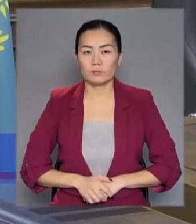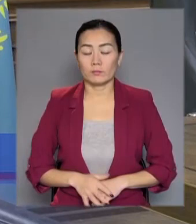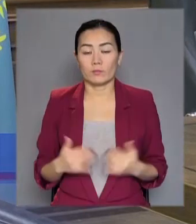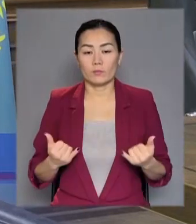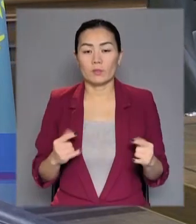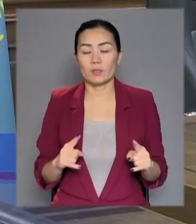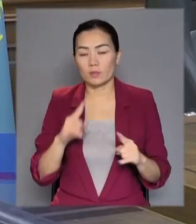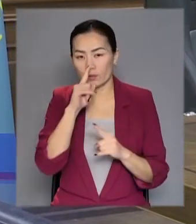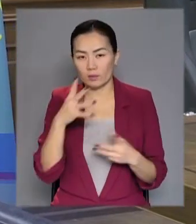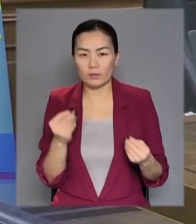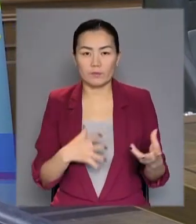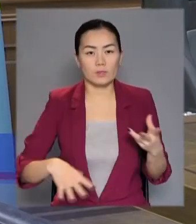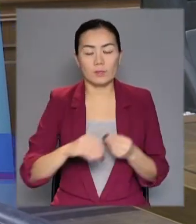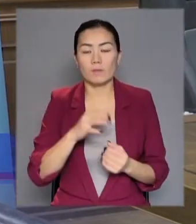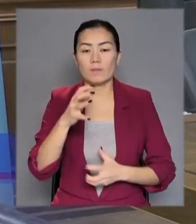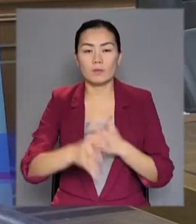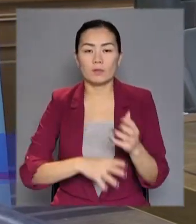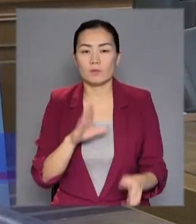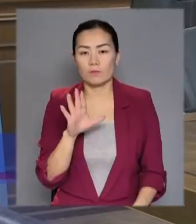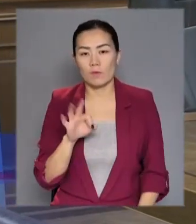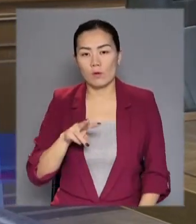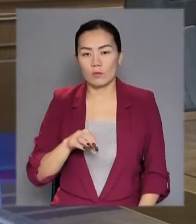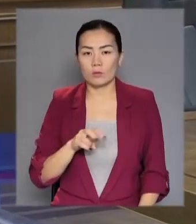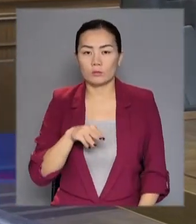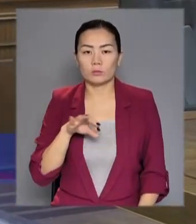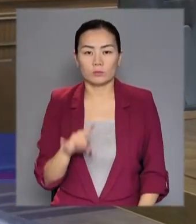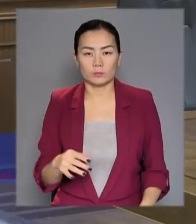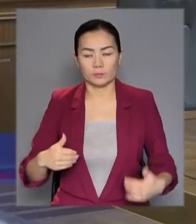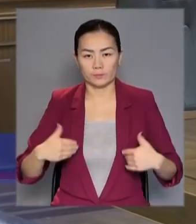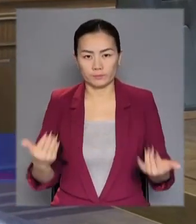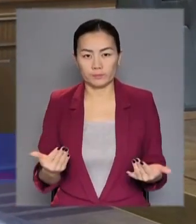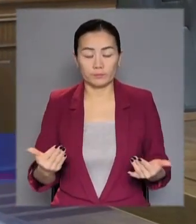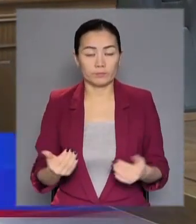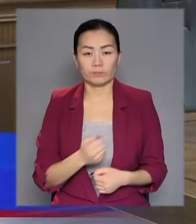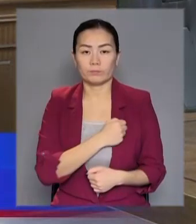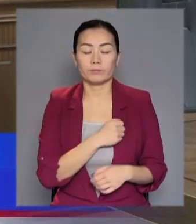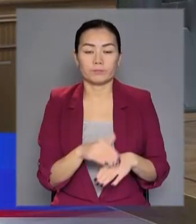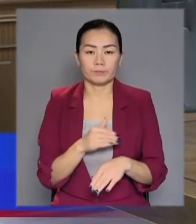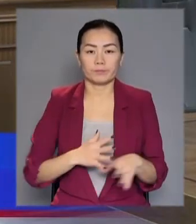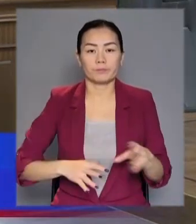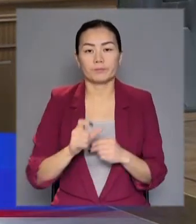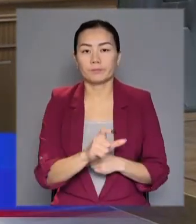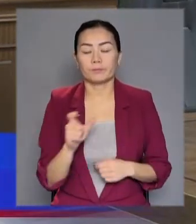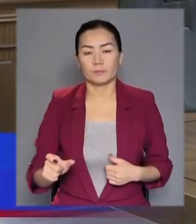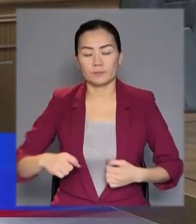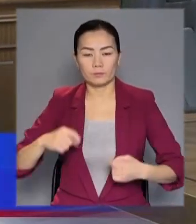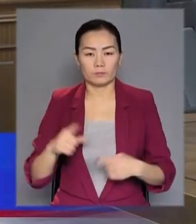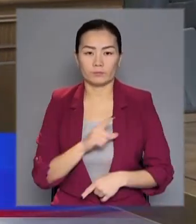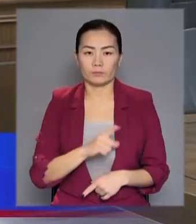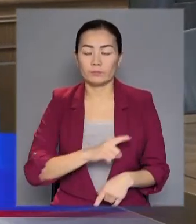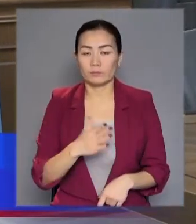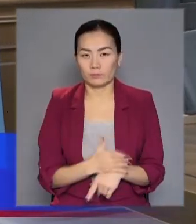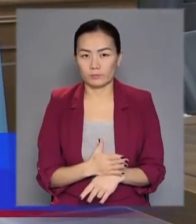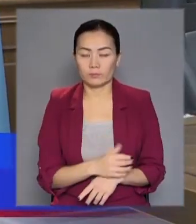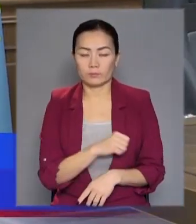Бүгін ерекше күн. Барлық әлем халқын волонтерлар күнімен құттықтаймын. Бұл жанашырлық, жақсылық барлық адамдарға тән қасиет деп